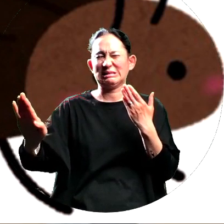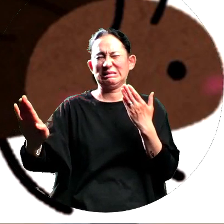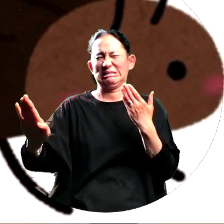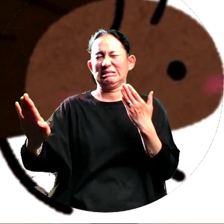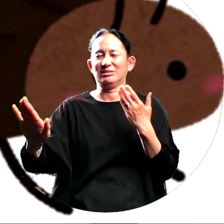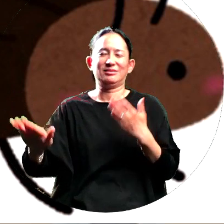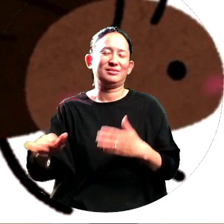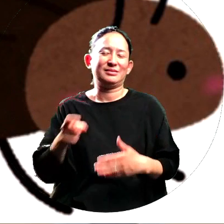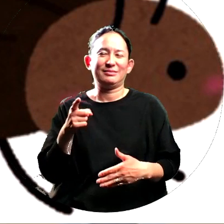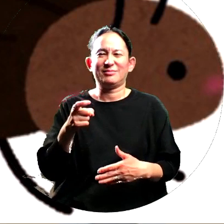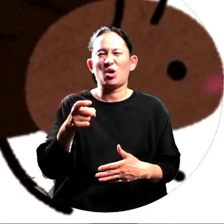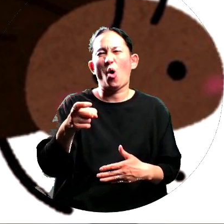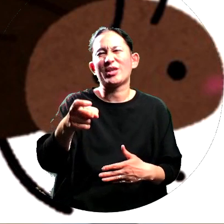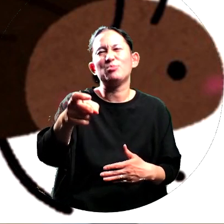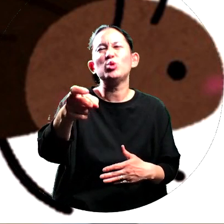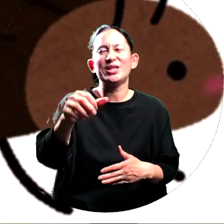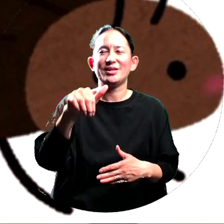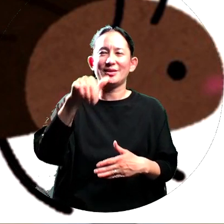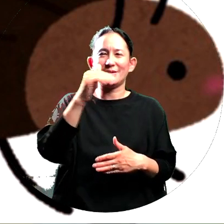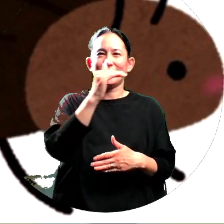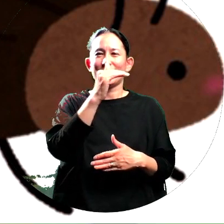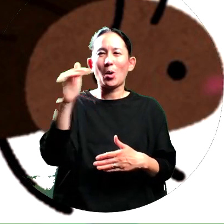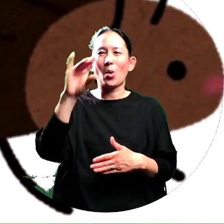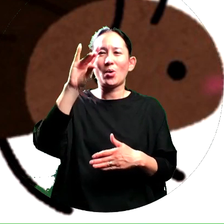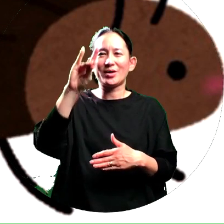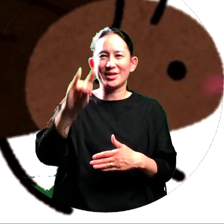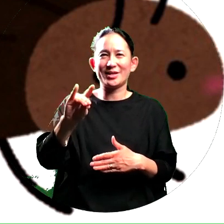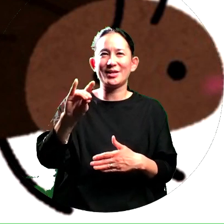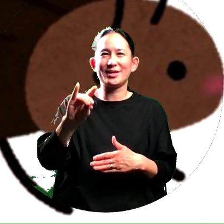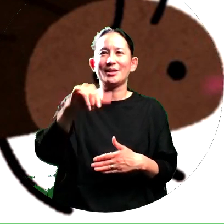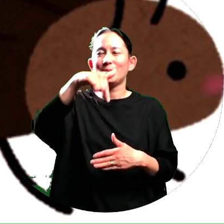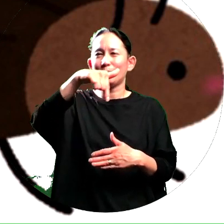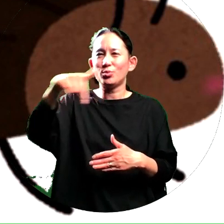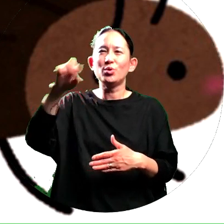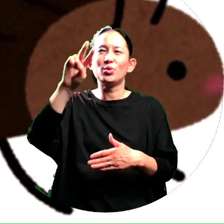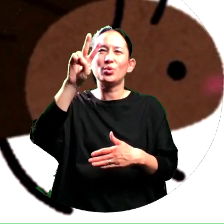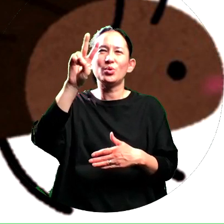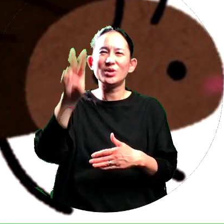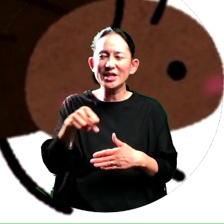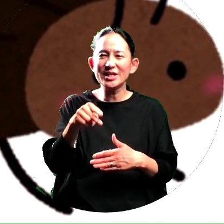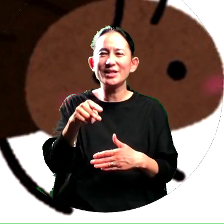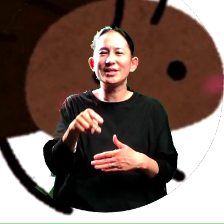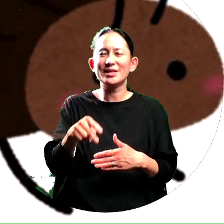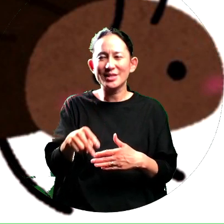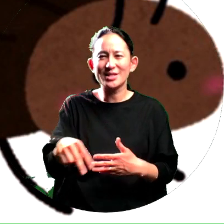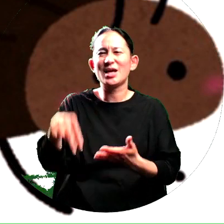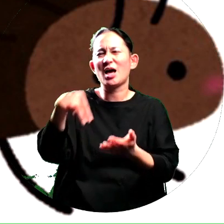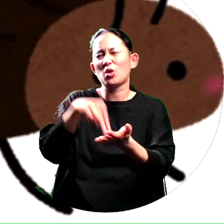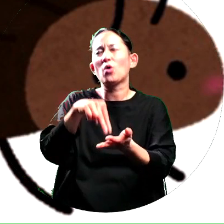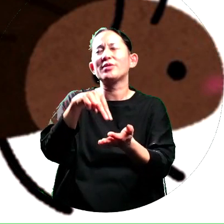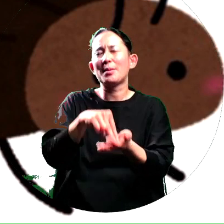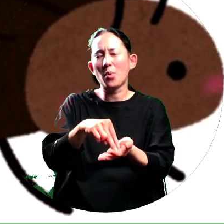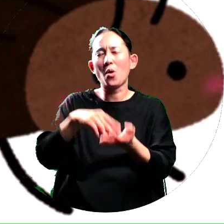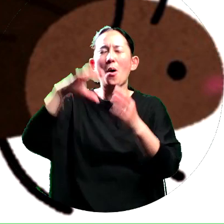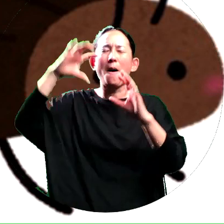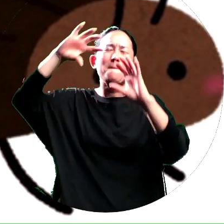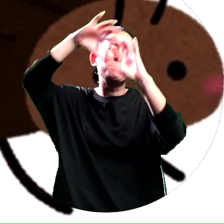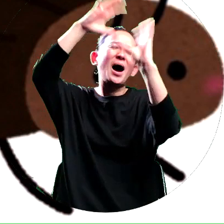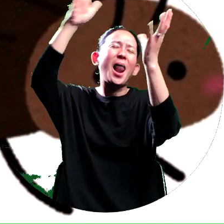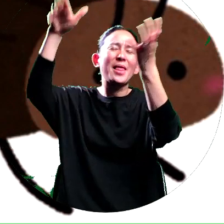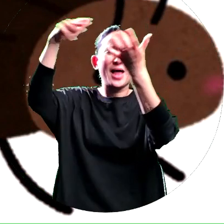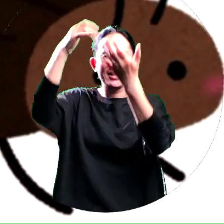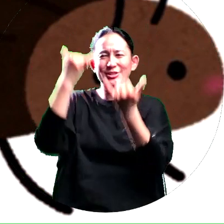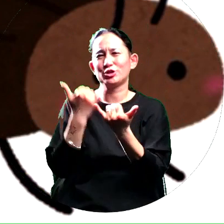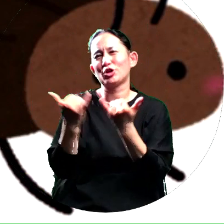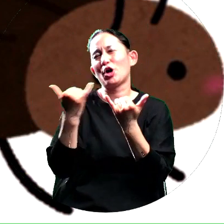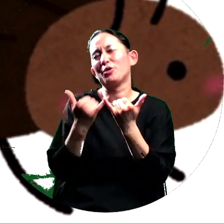it's also a paradise for cockroaches too. ね、ちょっとリアルネスだとキモいから、可愛らしい